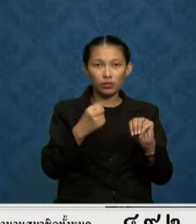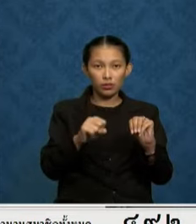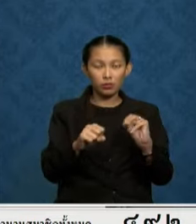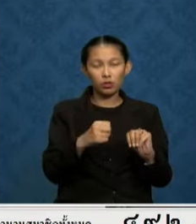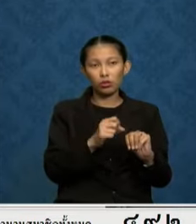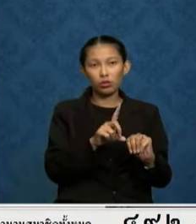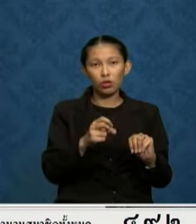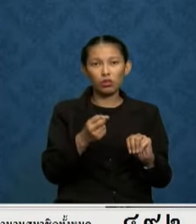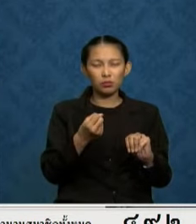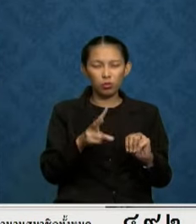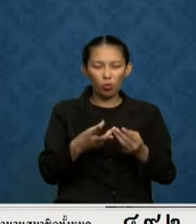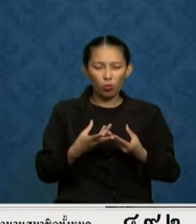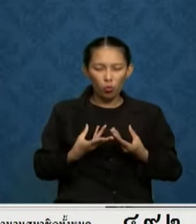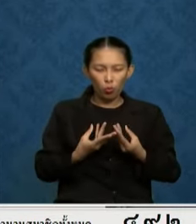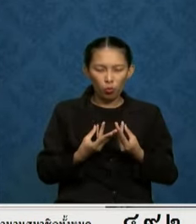เรื่องละเอียดอ่อน